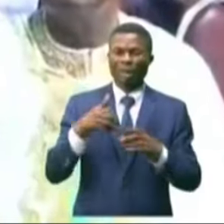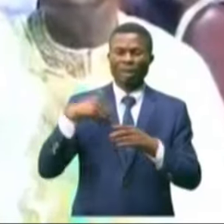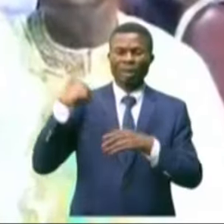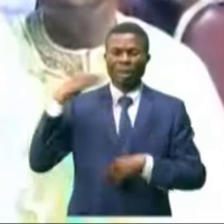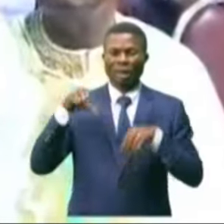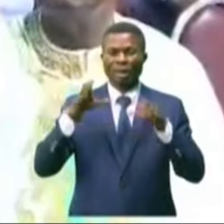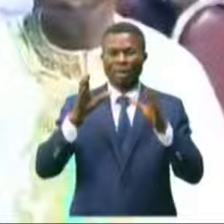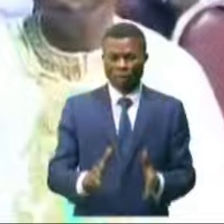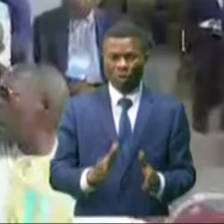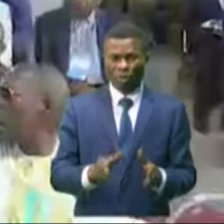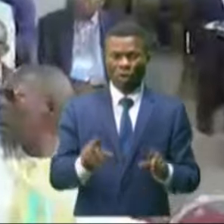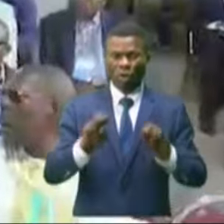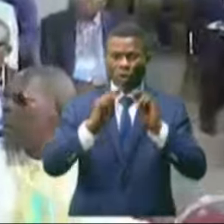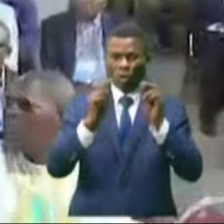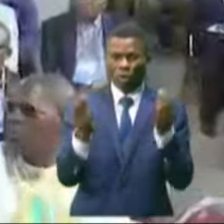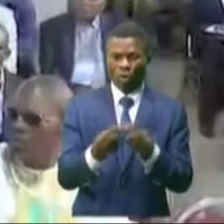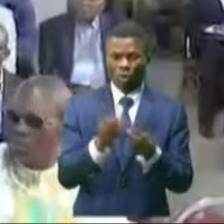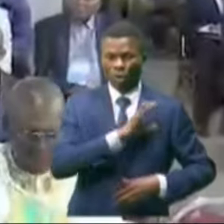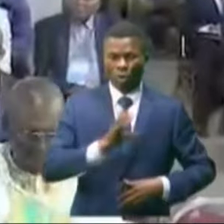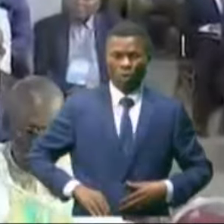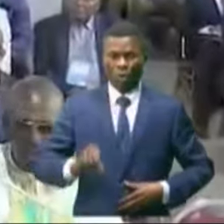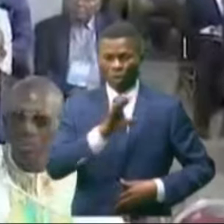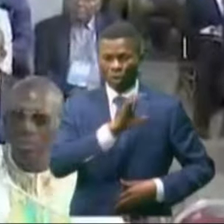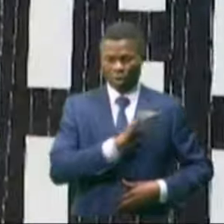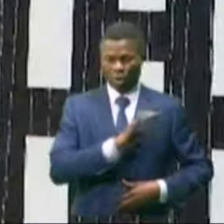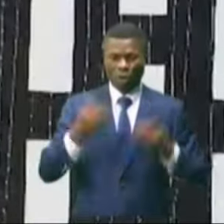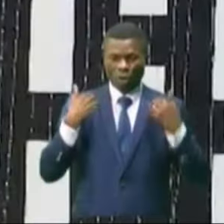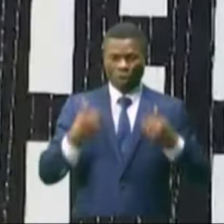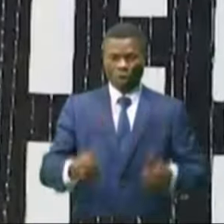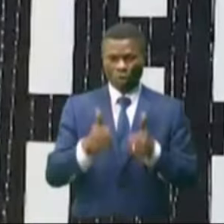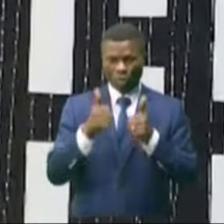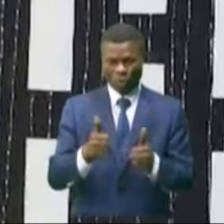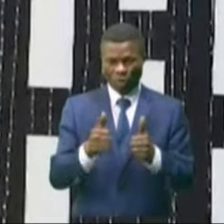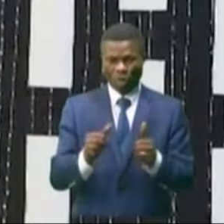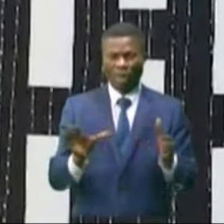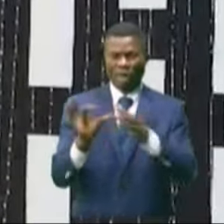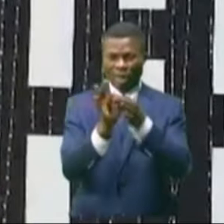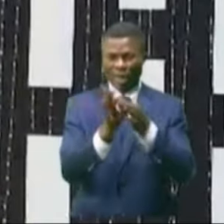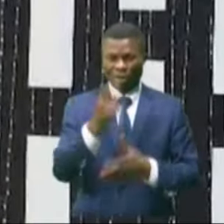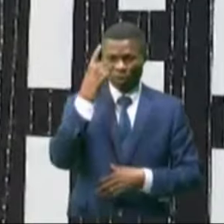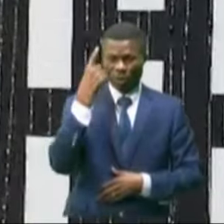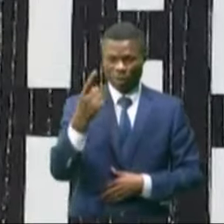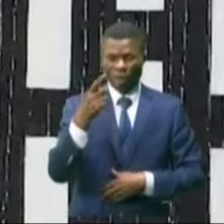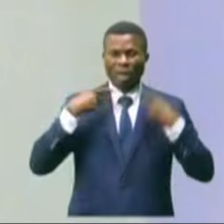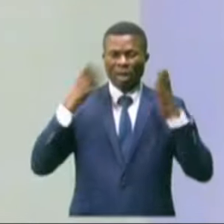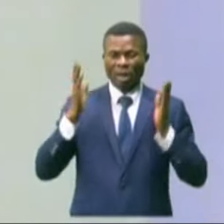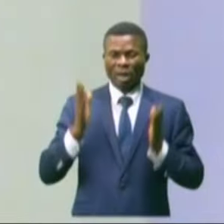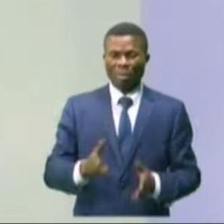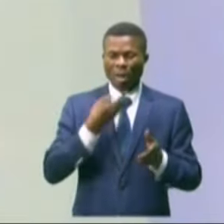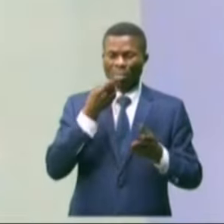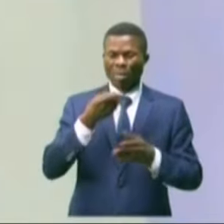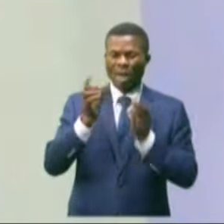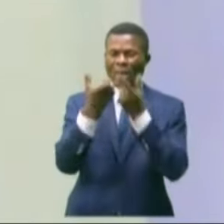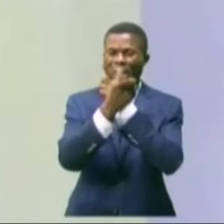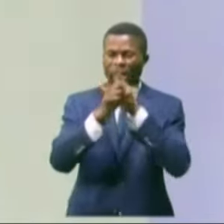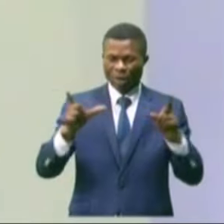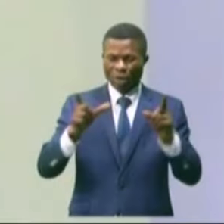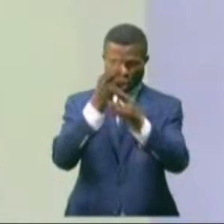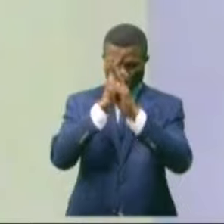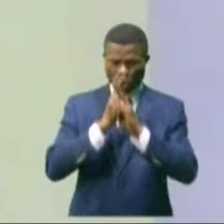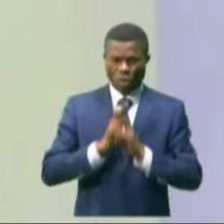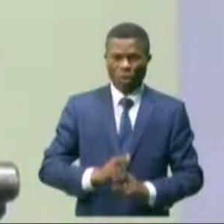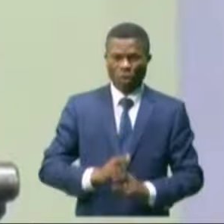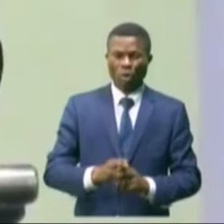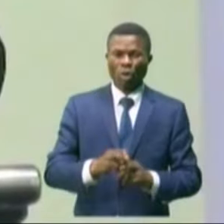En tant que corps de Christ, l'RC tire sa force dans l'unité. Le pasteur doit donc garder sa personnalité de loin des